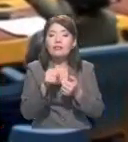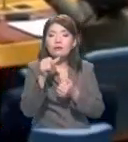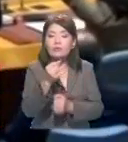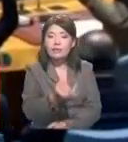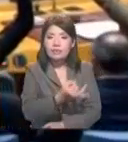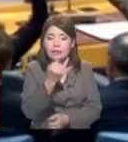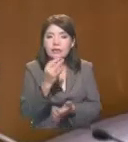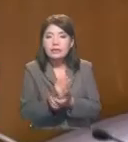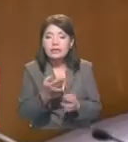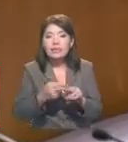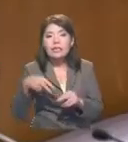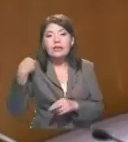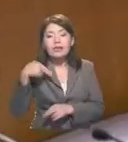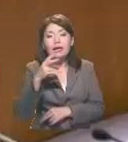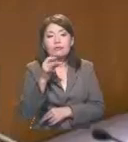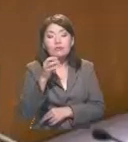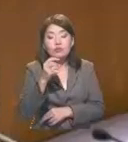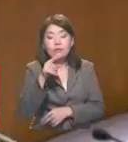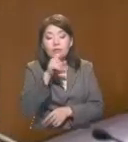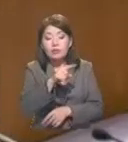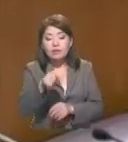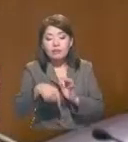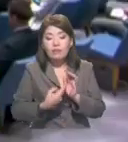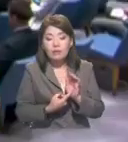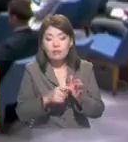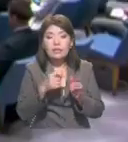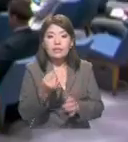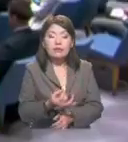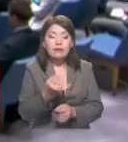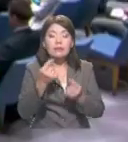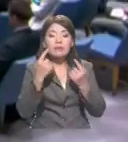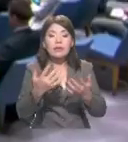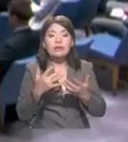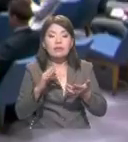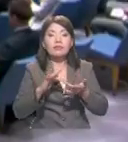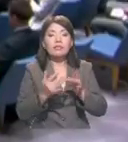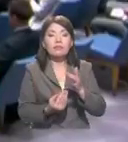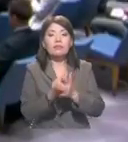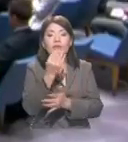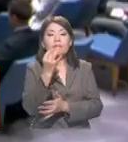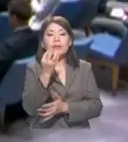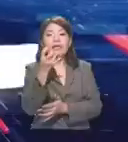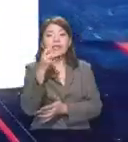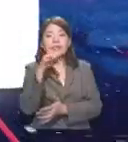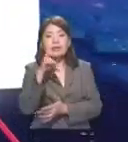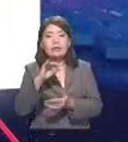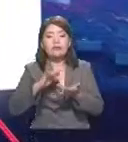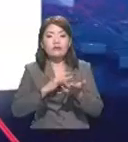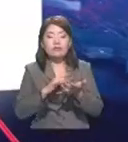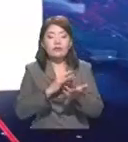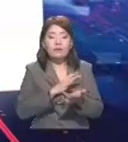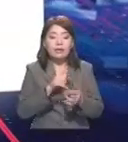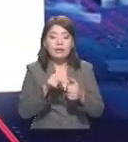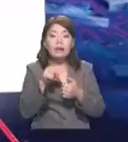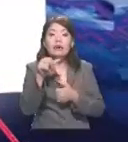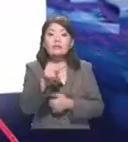И позиция Касым-Жомарта Токаева в отношении некоторых вопросов только импонирует им, пишет британская World Politics Review. Это